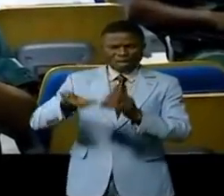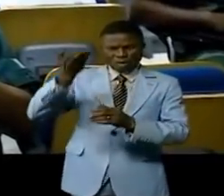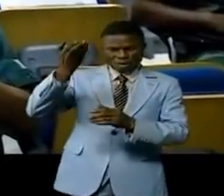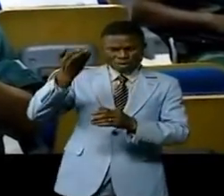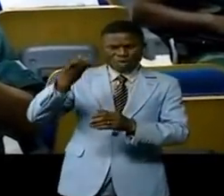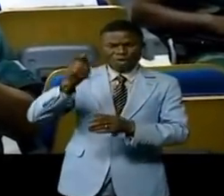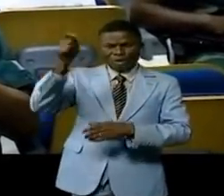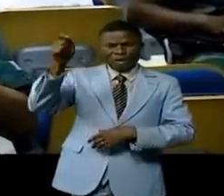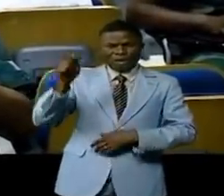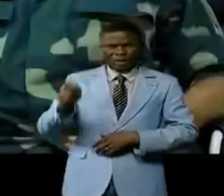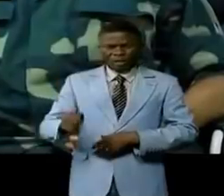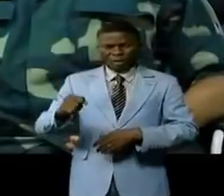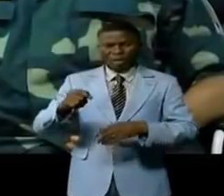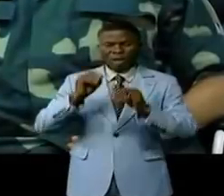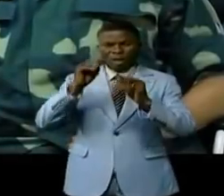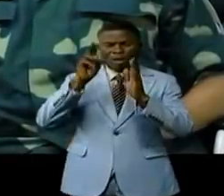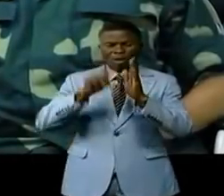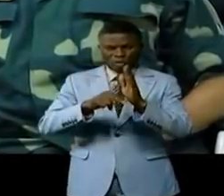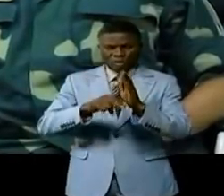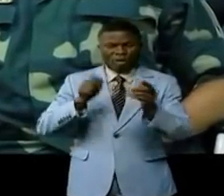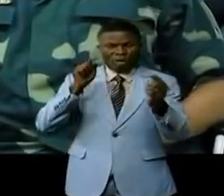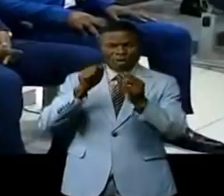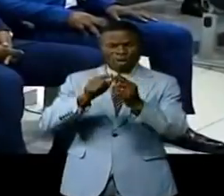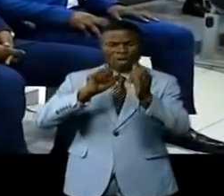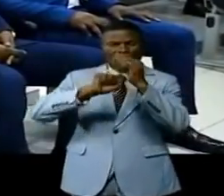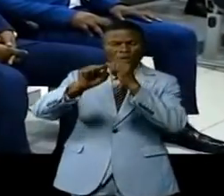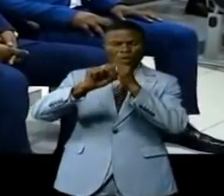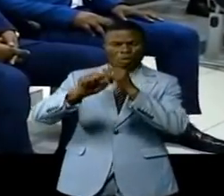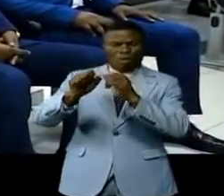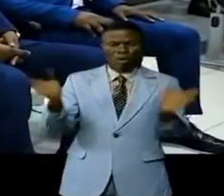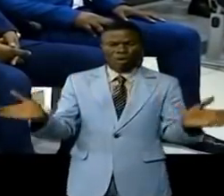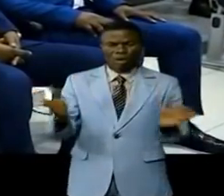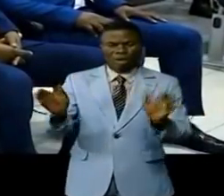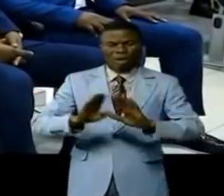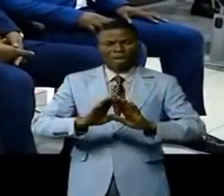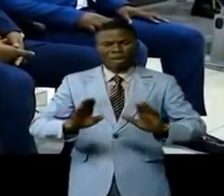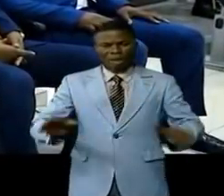infrastructures militaires d'enseignement dans le but de promouvoir le renforcement de